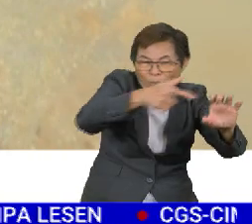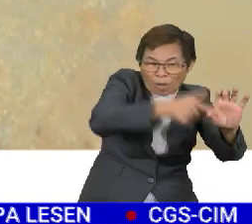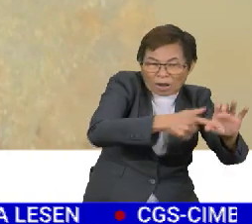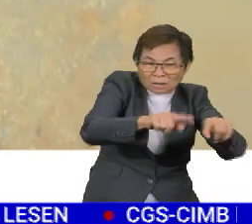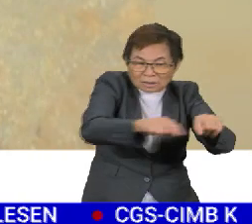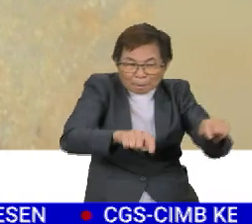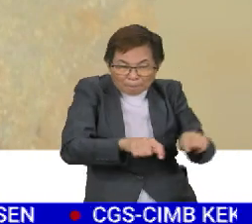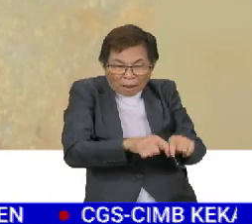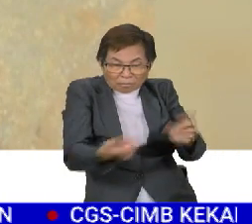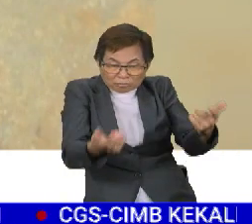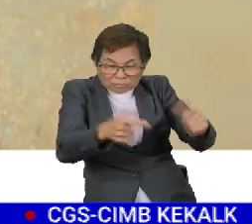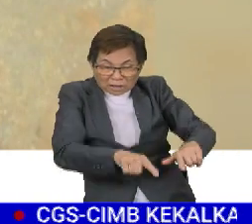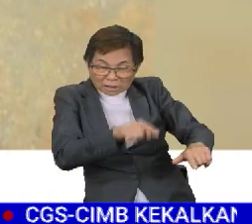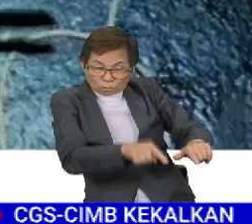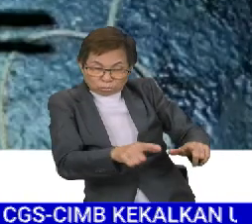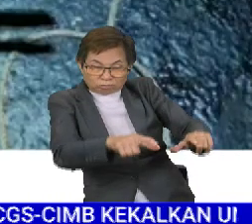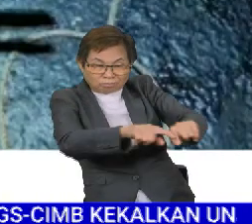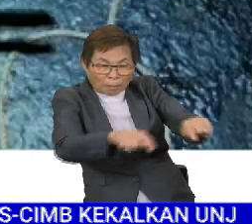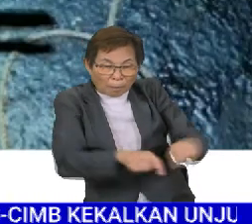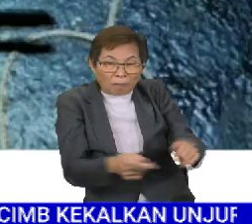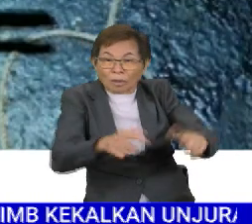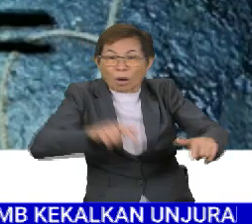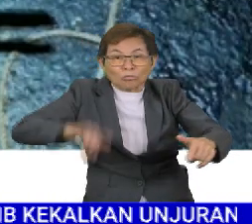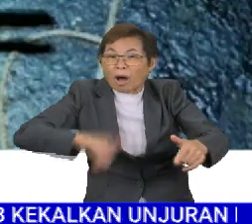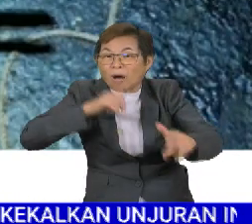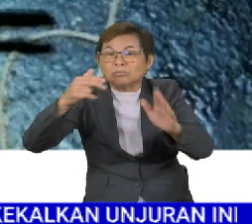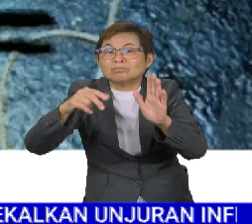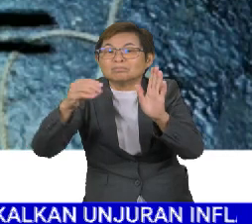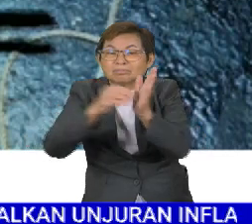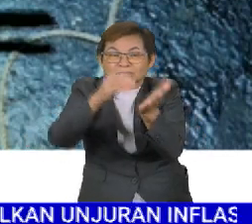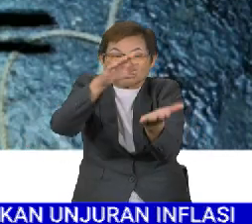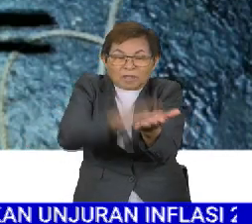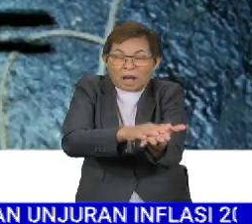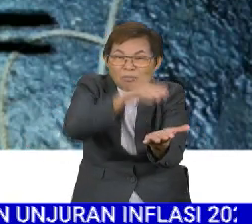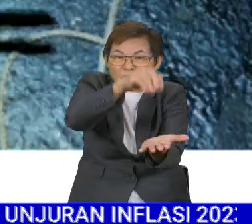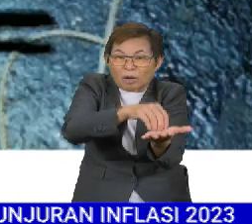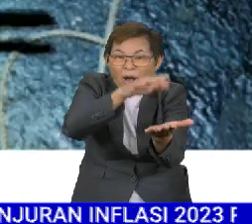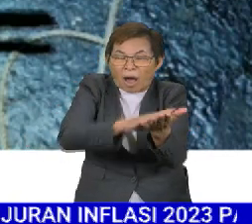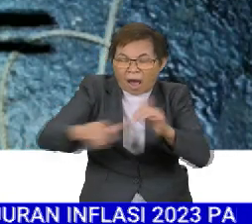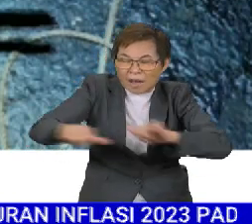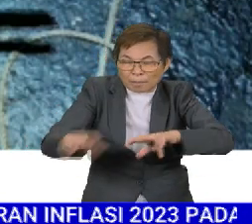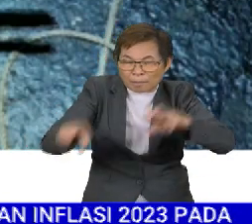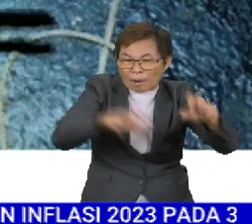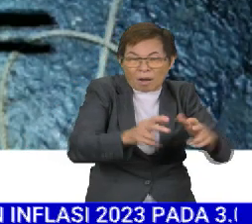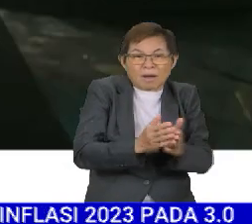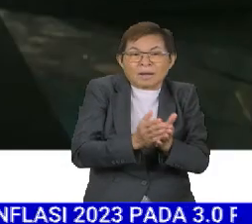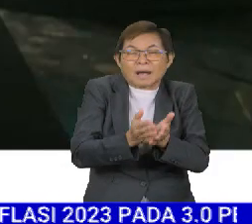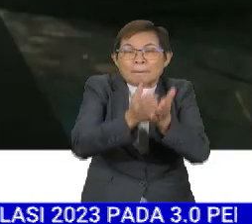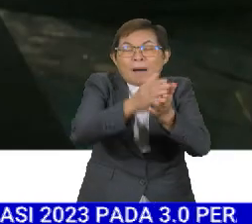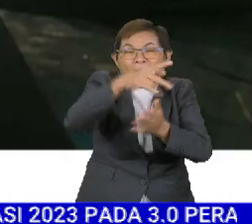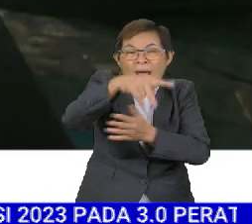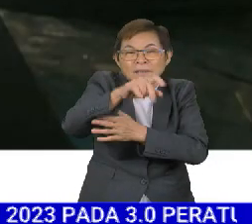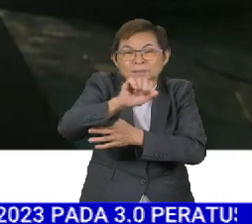kawasan kejadian berkenaan merupakan kawasan yang tidak digesekan sebagai kawasan activity pemindahan antara kapal STS